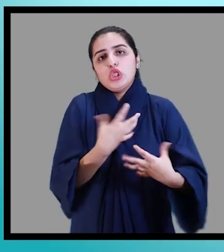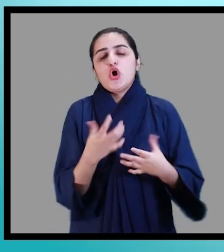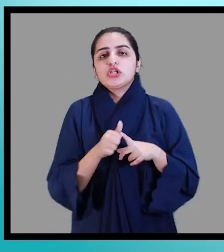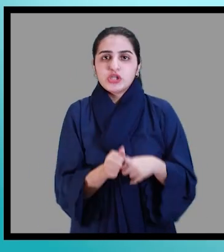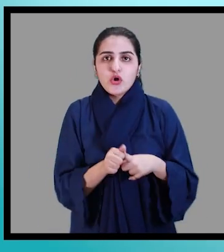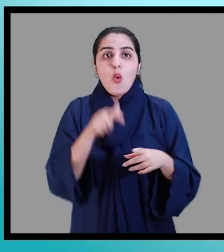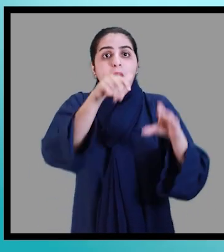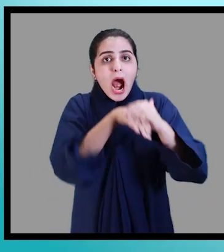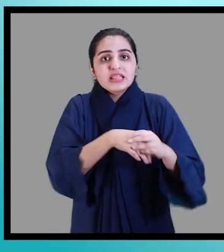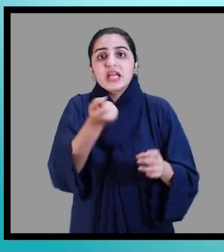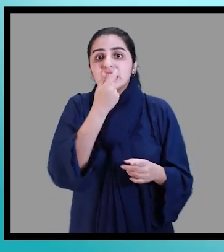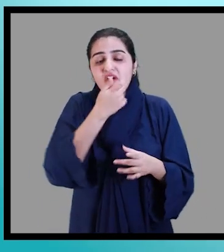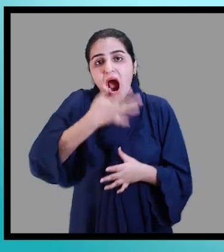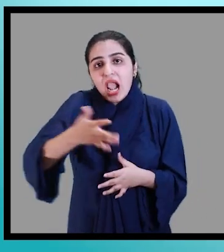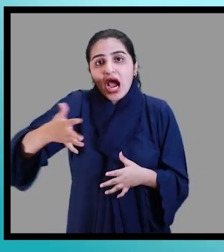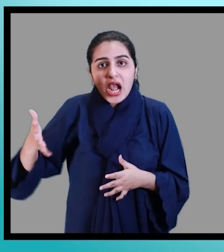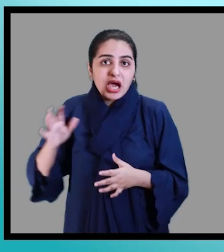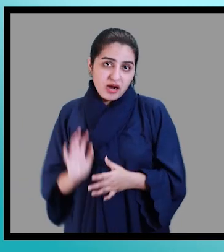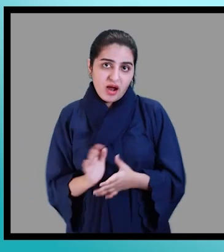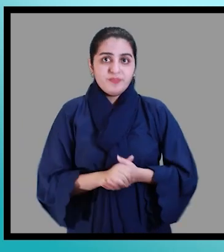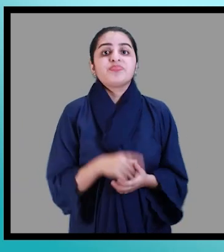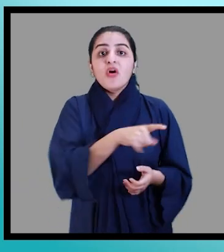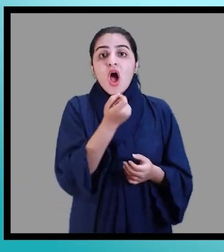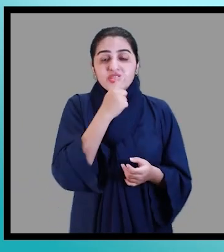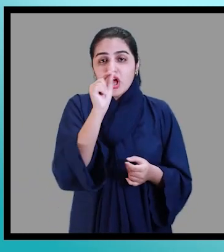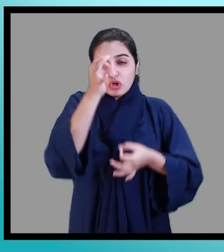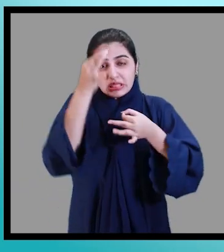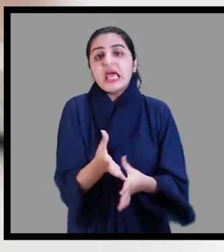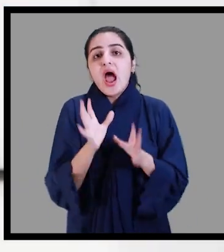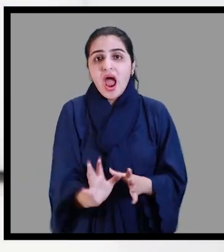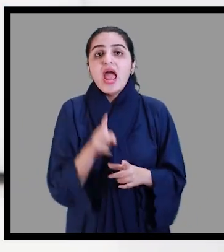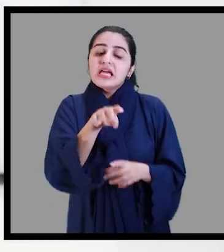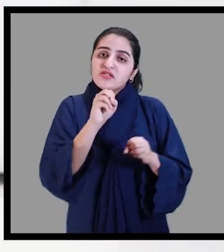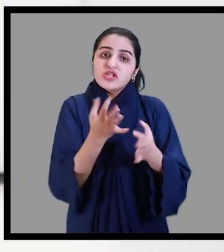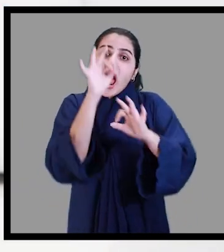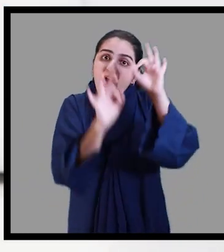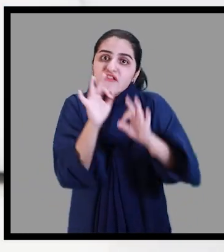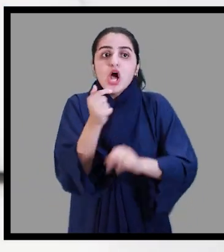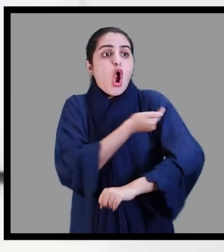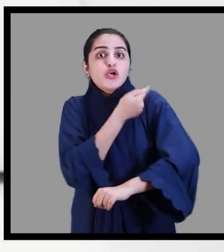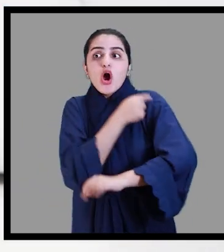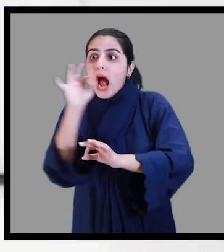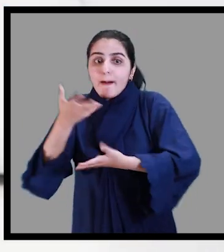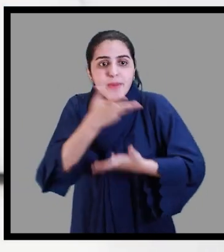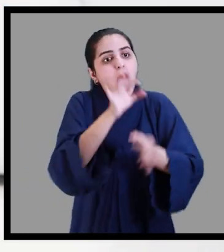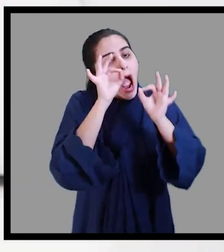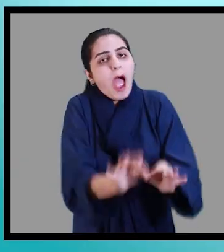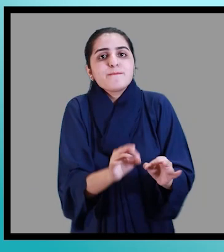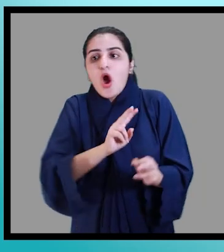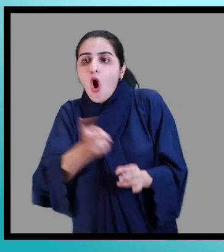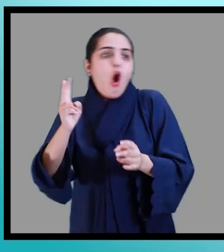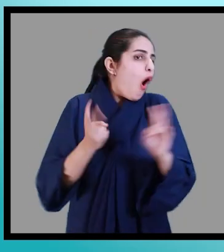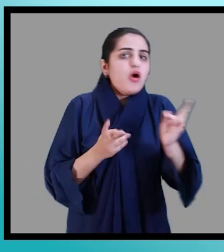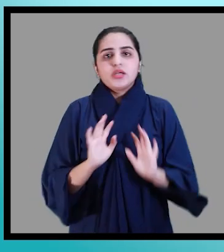और उसके लिए मुख्तलिफ दवाई खाई जाती है। इन दवाओं का साइड इफेक्ट प्रोफाइल थोड़ा सा खतरनाक होता है, तो इसलिए डॉक्टर के नुस्खे पर बिल्कुल सही तरीके से अमल करना चाहिए।